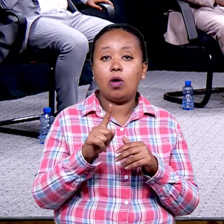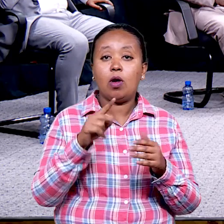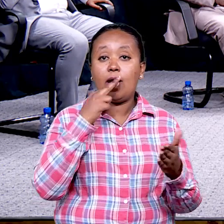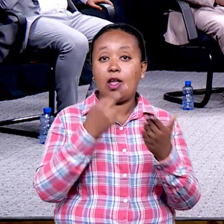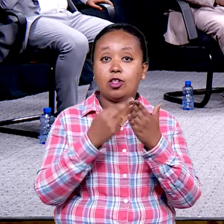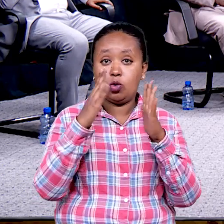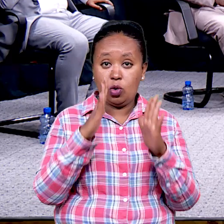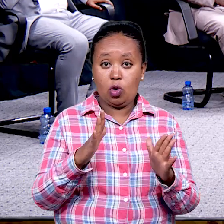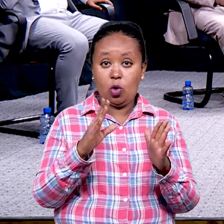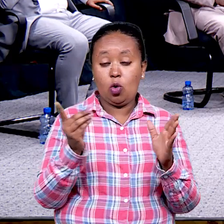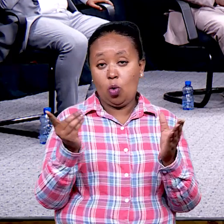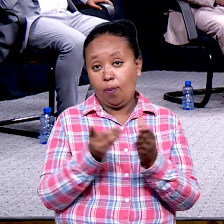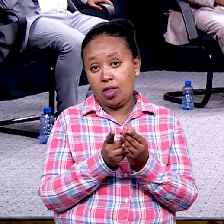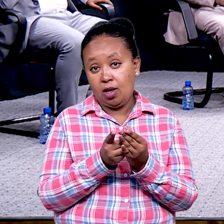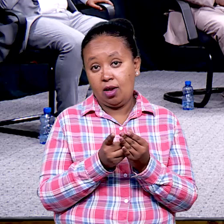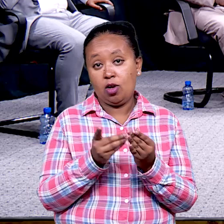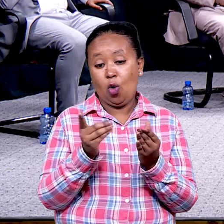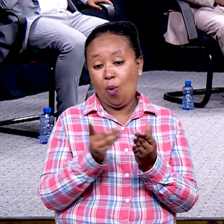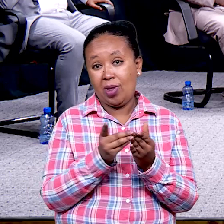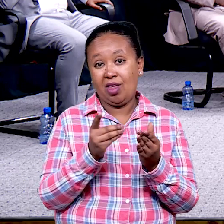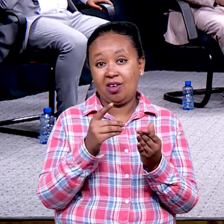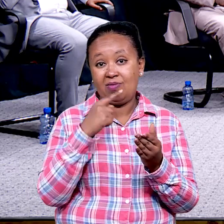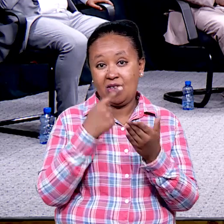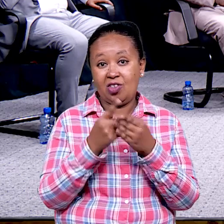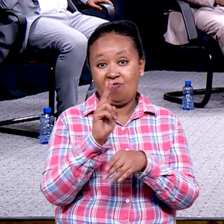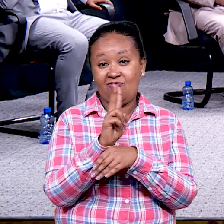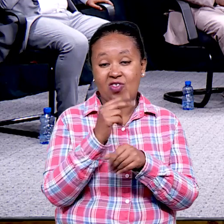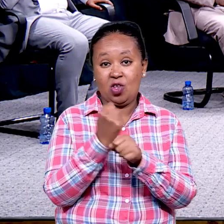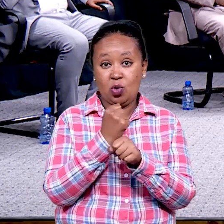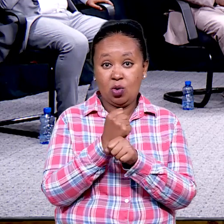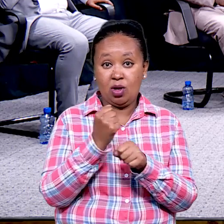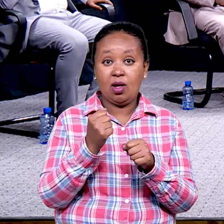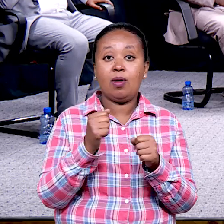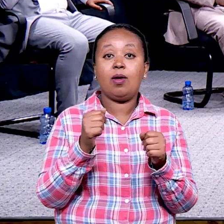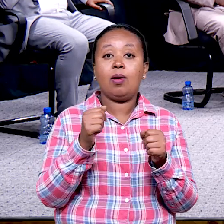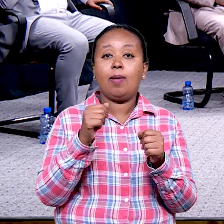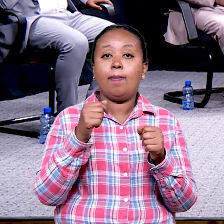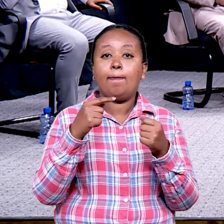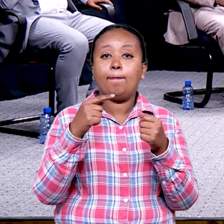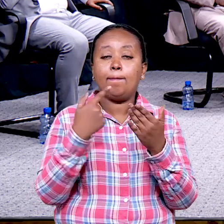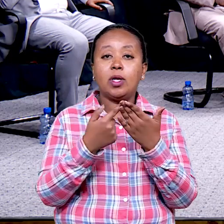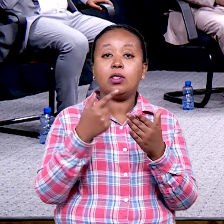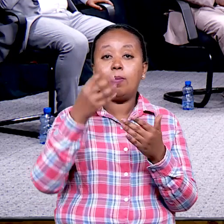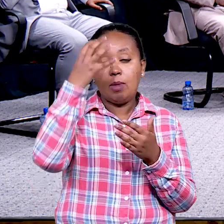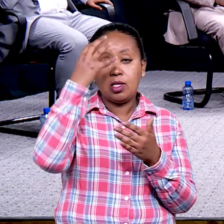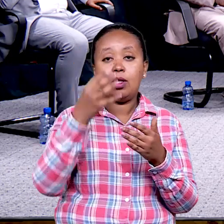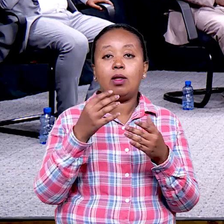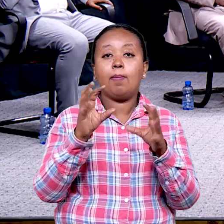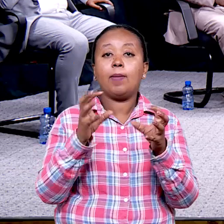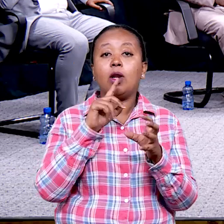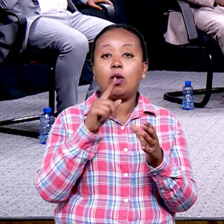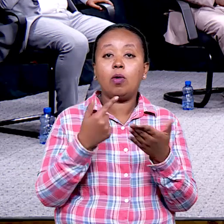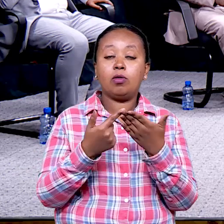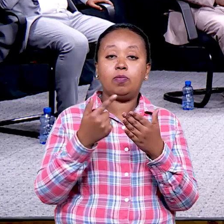ጋዜጠኞች ላይ ዶክመንተሪ ተሰርቶ ሲቀርብ የነበረው በስቴት ሚዲያ ነው። ሶ ሚዲያ አገንስት ሚዲያ ማለት